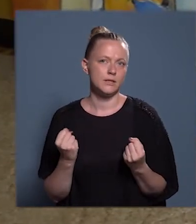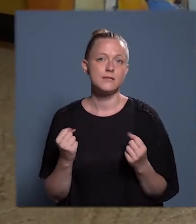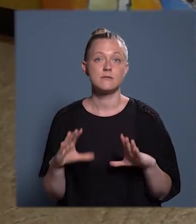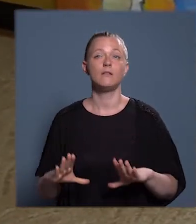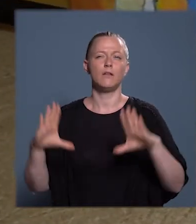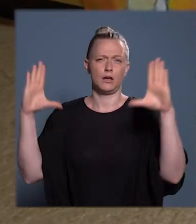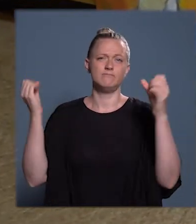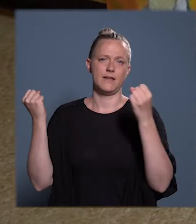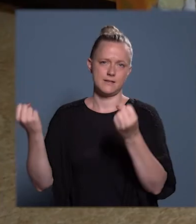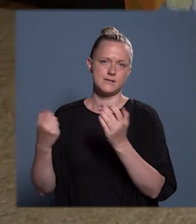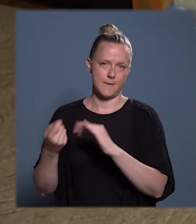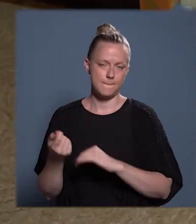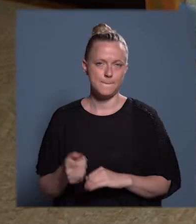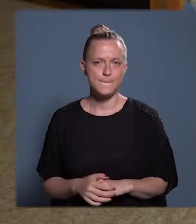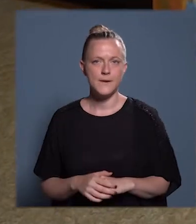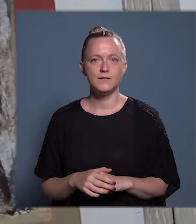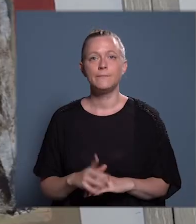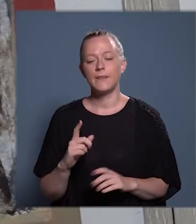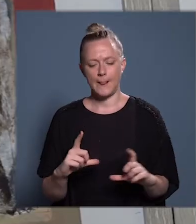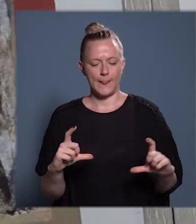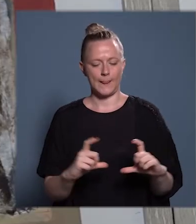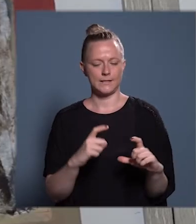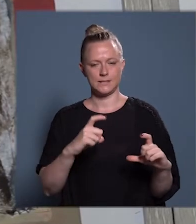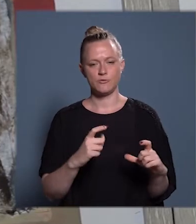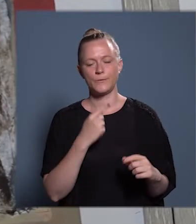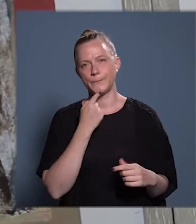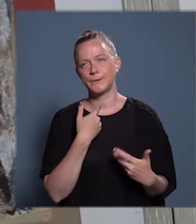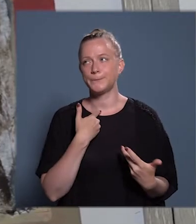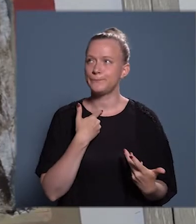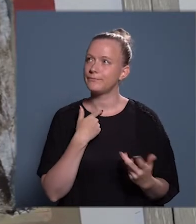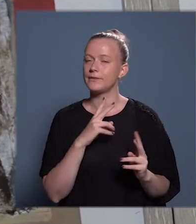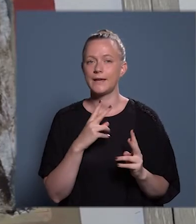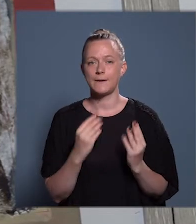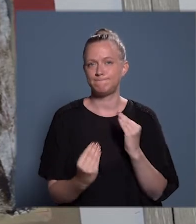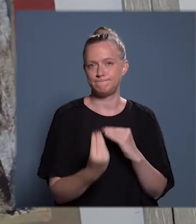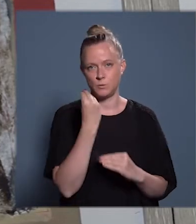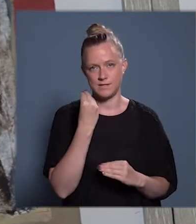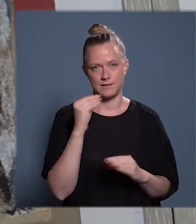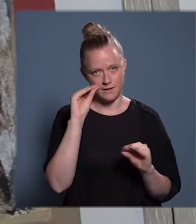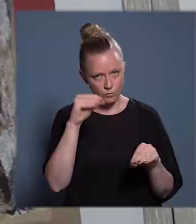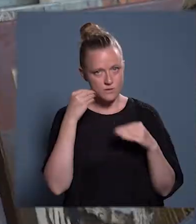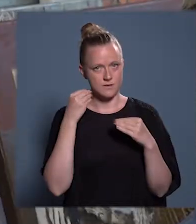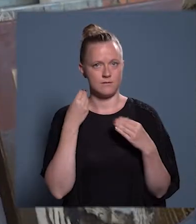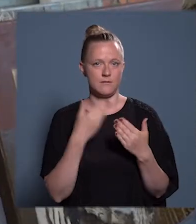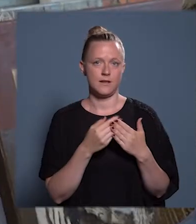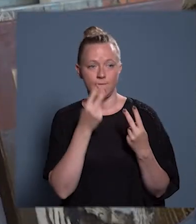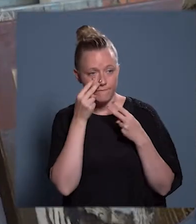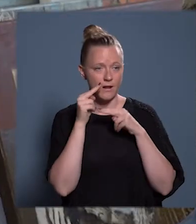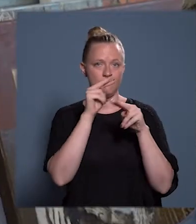nagyobbat, de a kicsinek, hogy mondjam, meg kell szólalni ahhoz, hogy felfigyeljenek